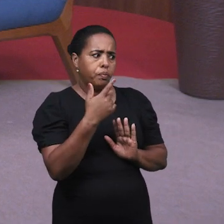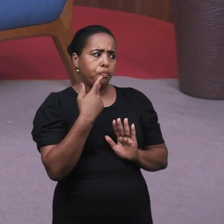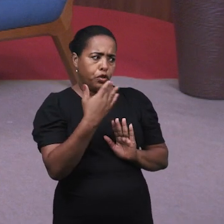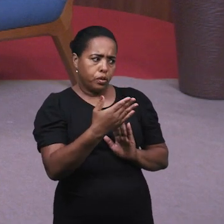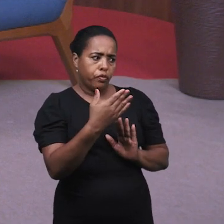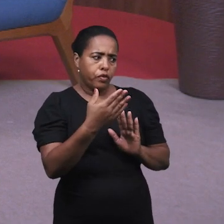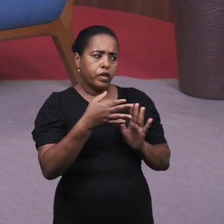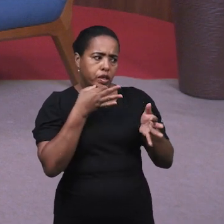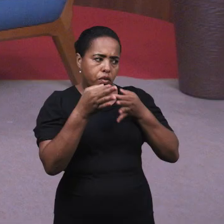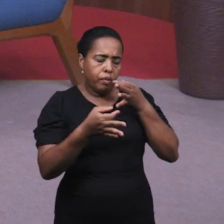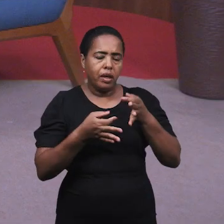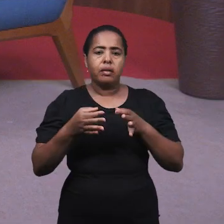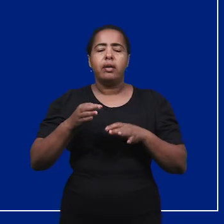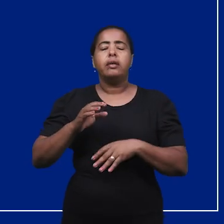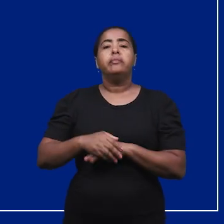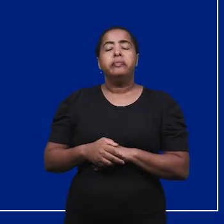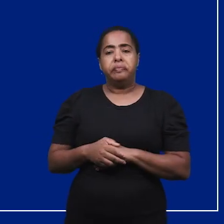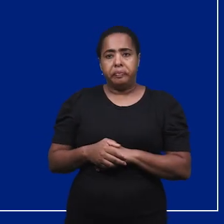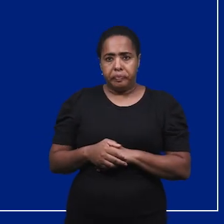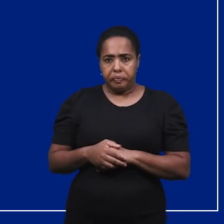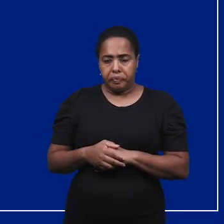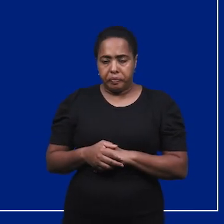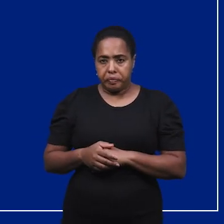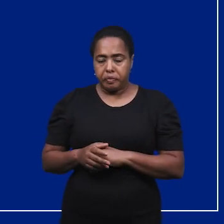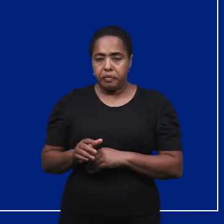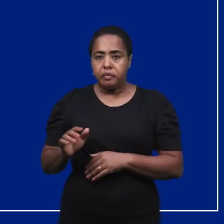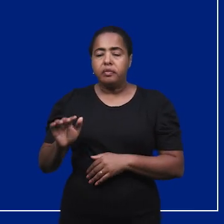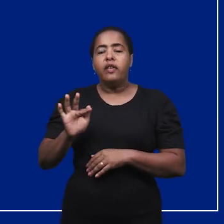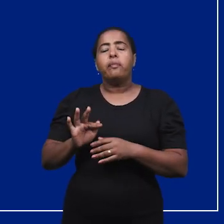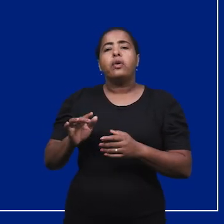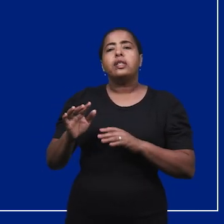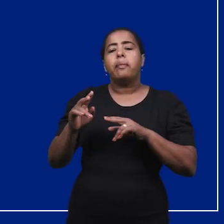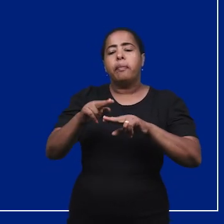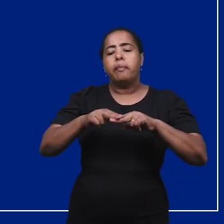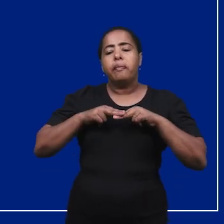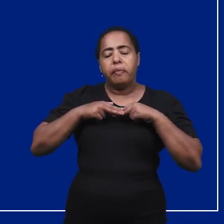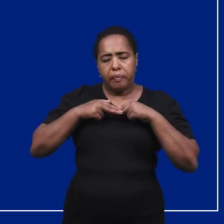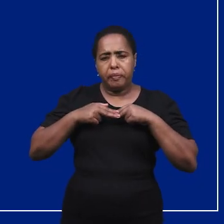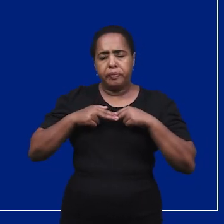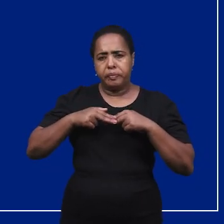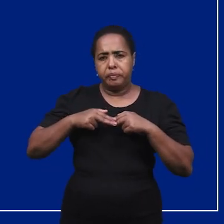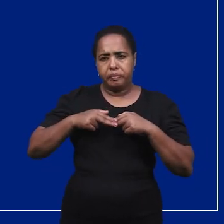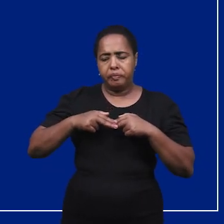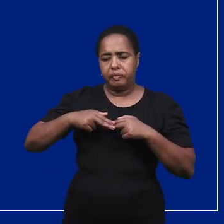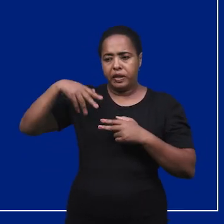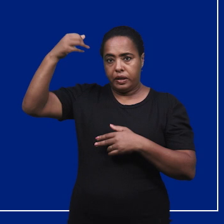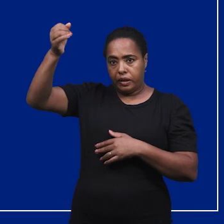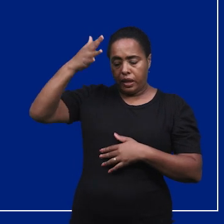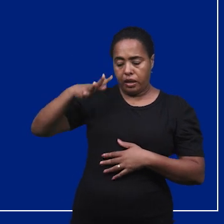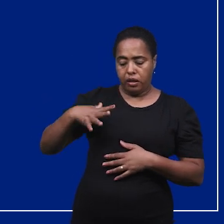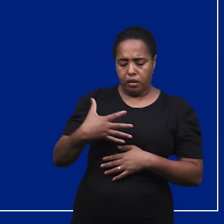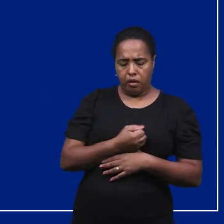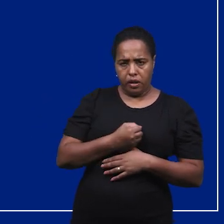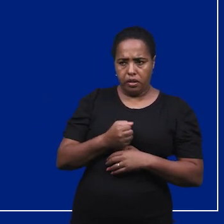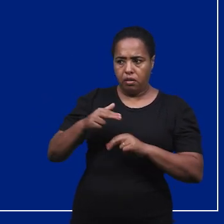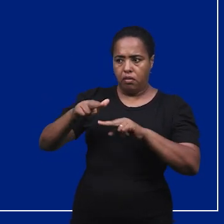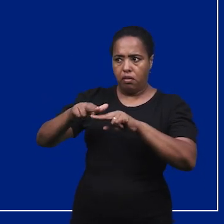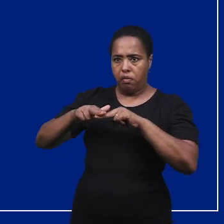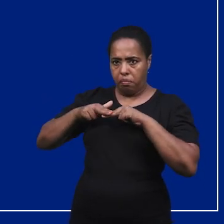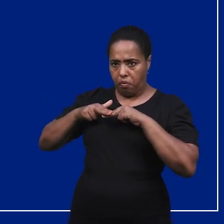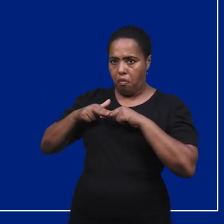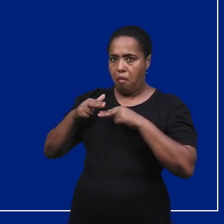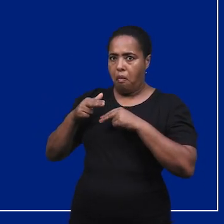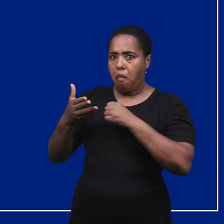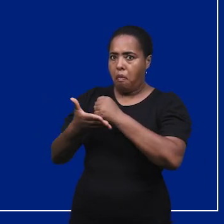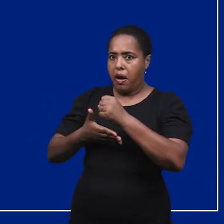se trouve en Éphésiens 2:8 qui dit, car par la grâce vous êtes sauvés, par le moyen de la foi, et cela ne vient pas de